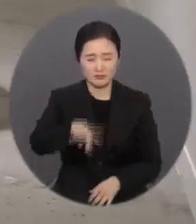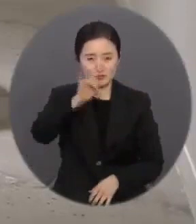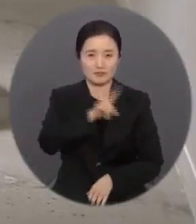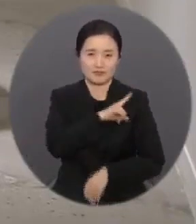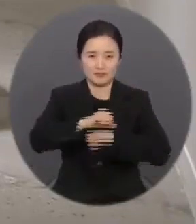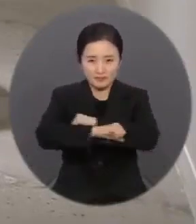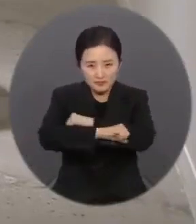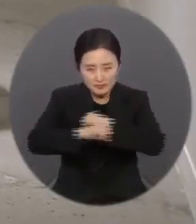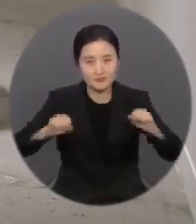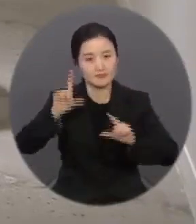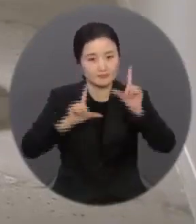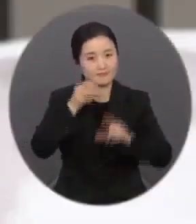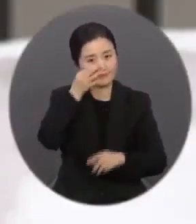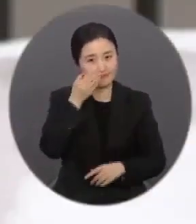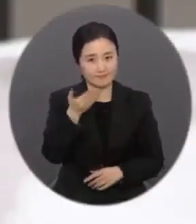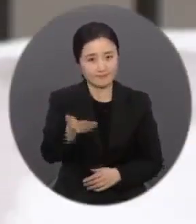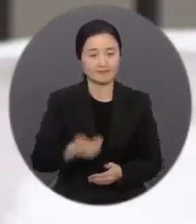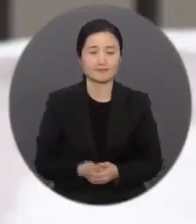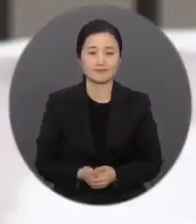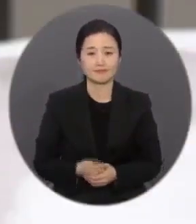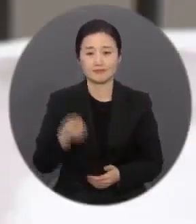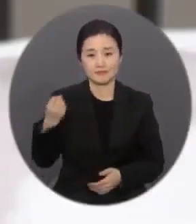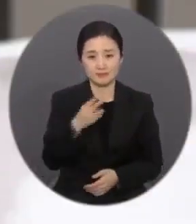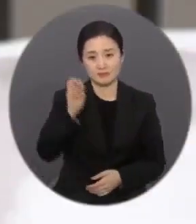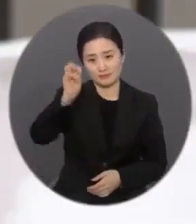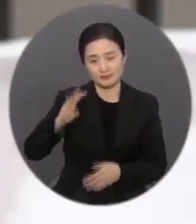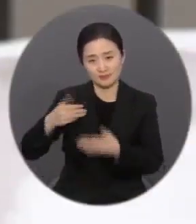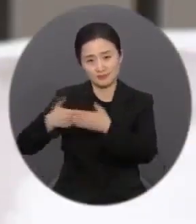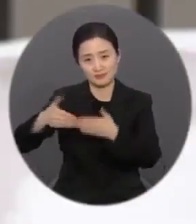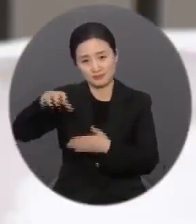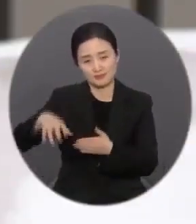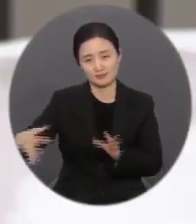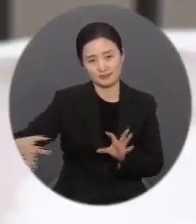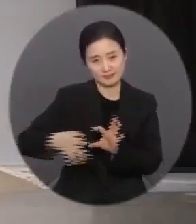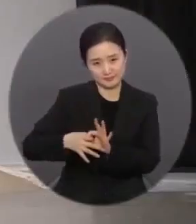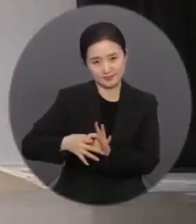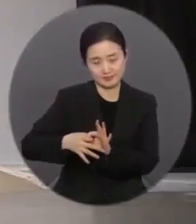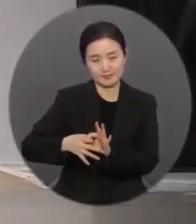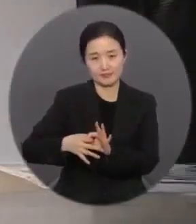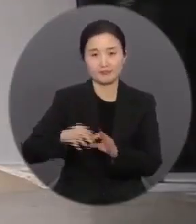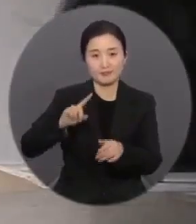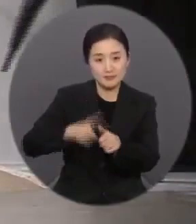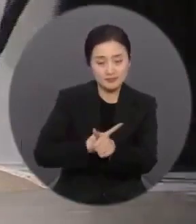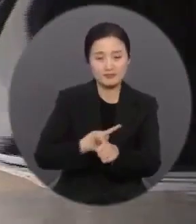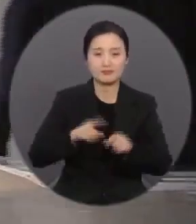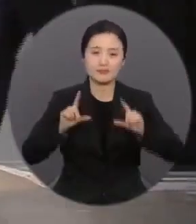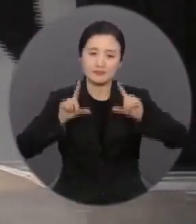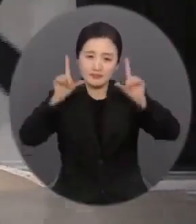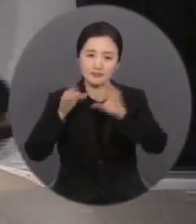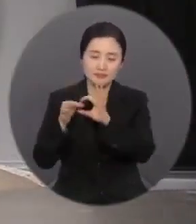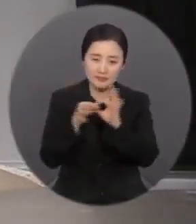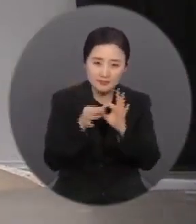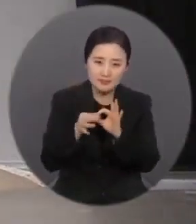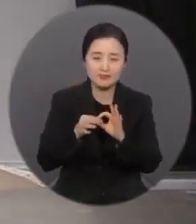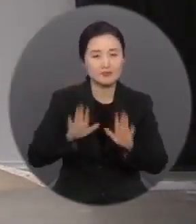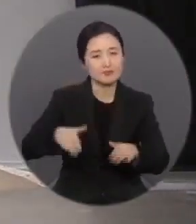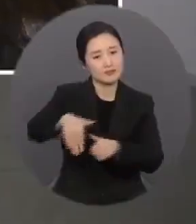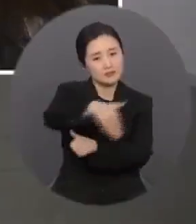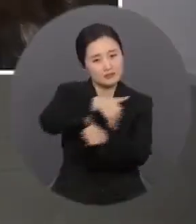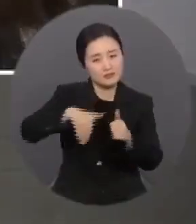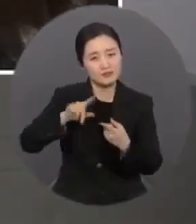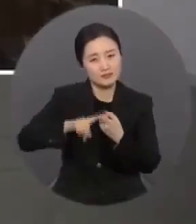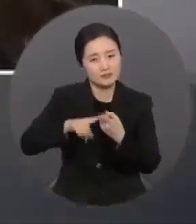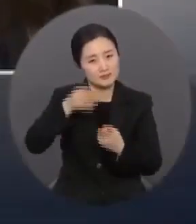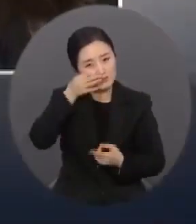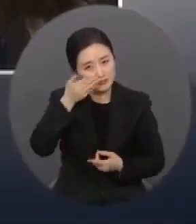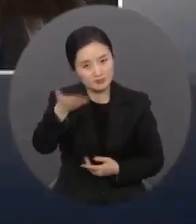있는 크고 작은 미술관 등과 협업해 기후 문제 등 우리 시대가 직면한 다양한 주제의 작품들을 만나볼 수 있습니다. We